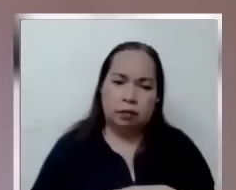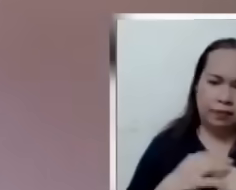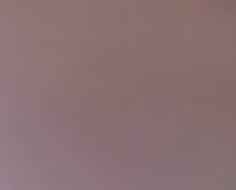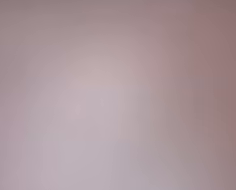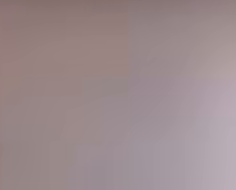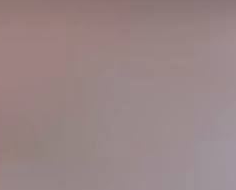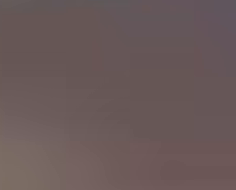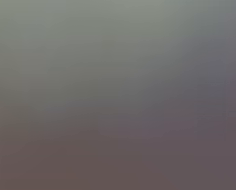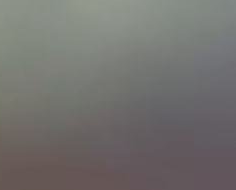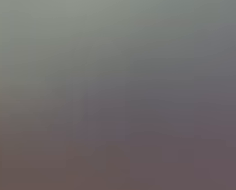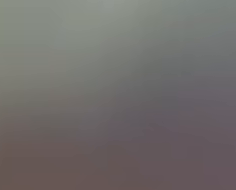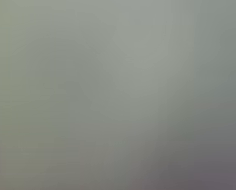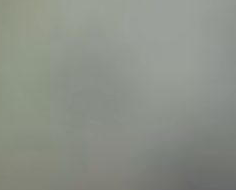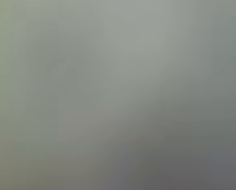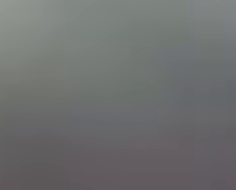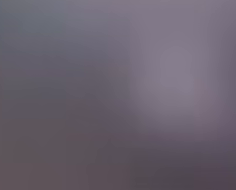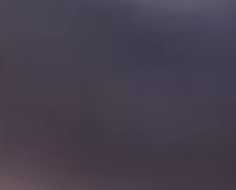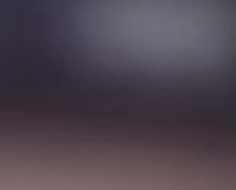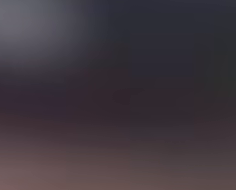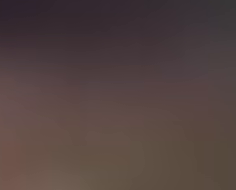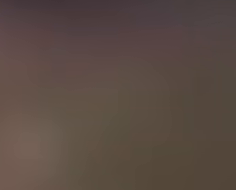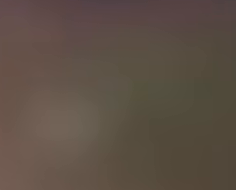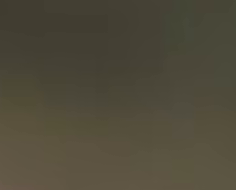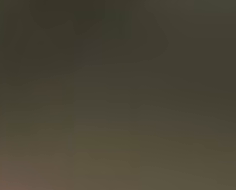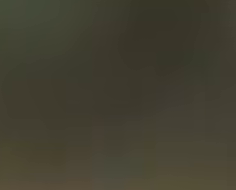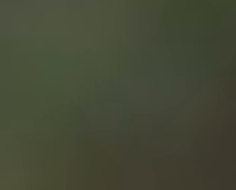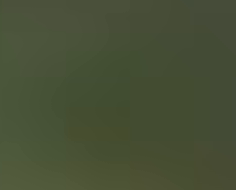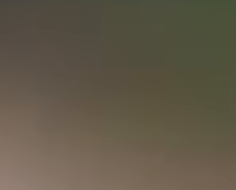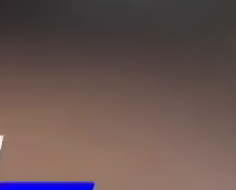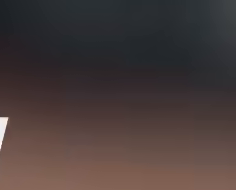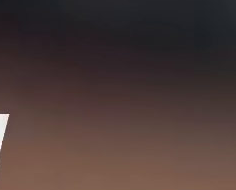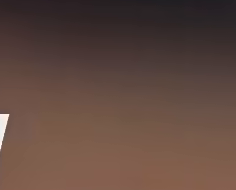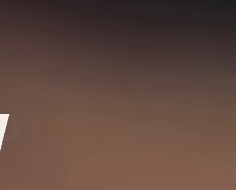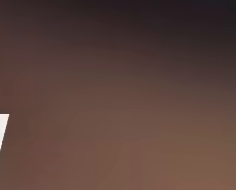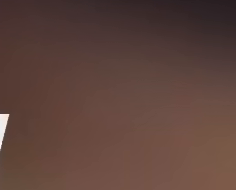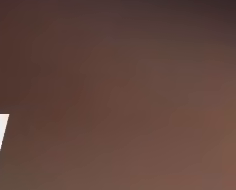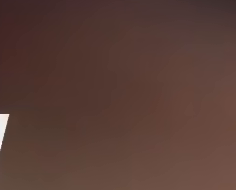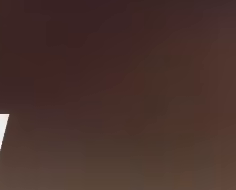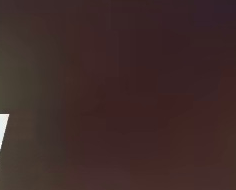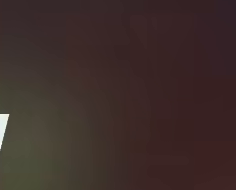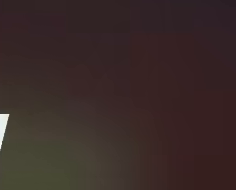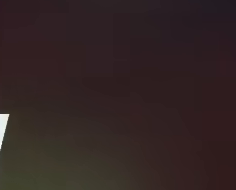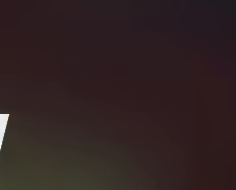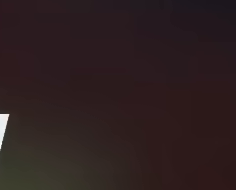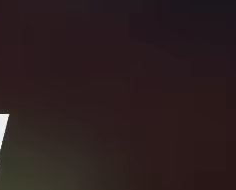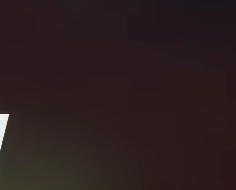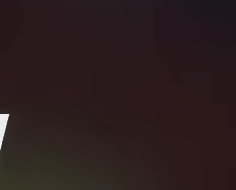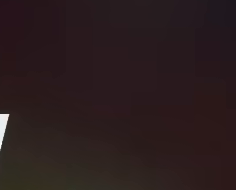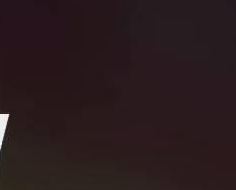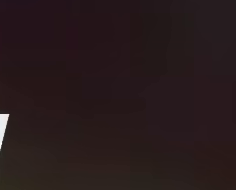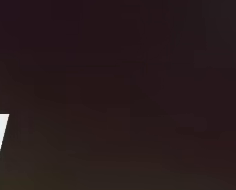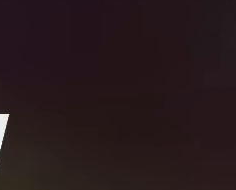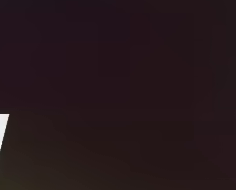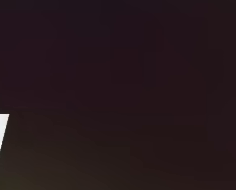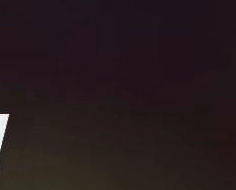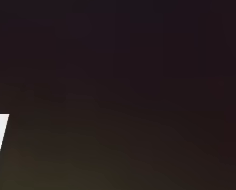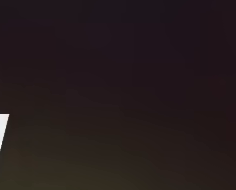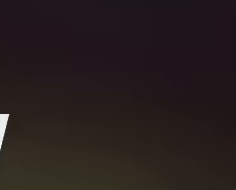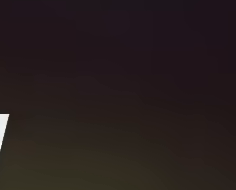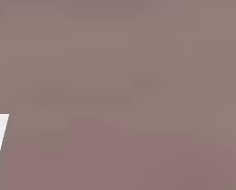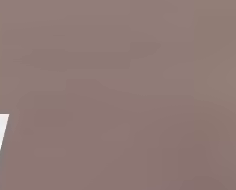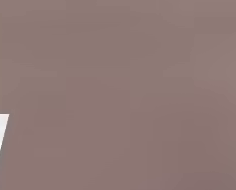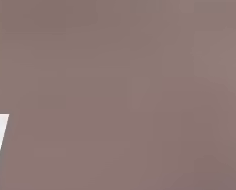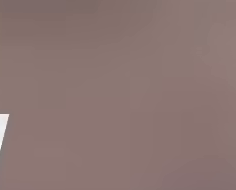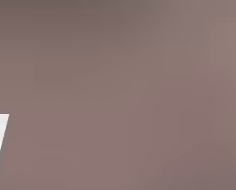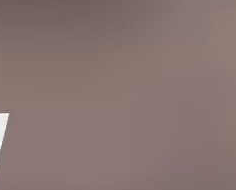Nagka-landslide naman sa barangay Old Saysain sa Bagak, Bataan. Walang nasaktan mula sa pagguho at agad ding nagsagawa ng clearing